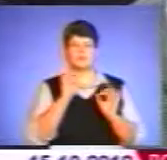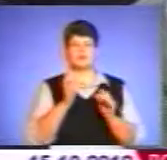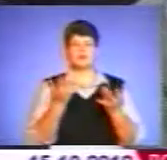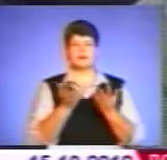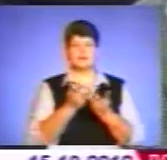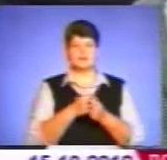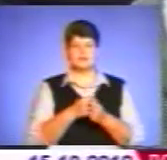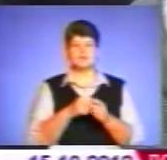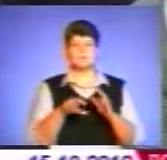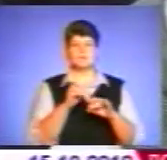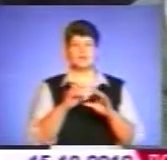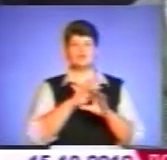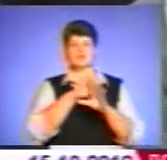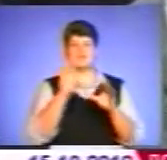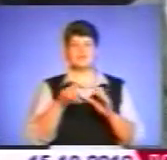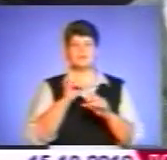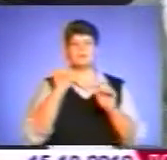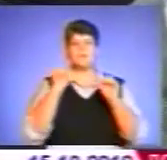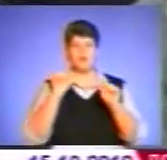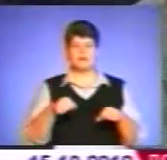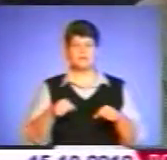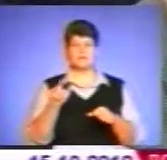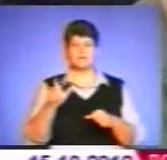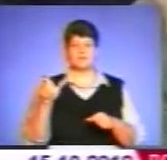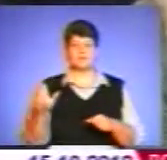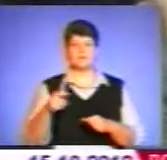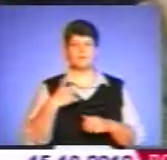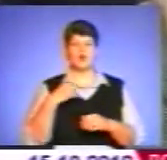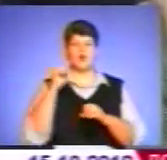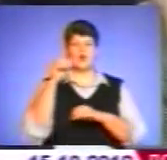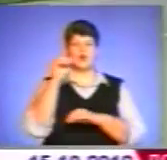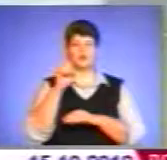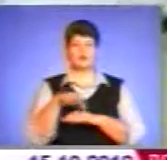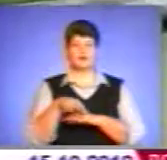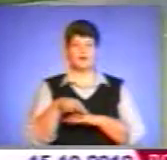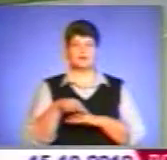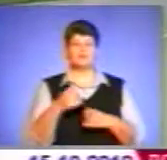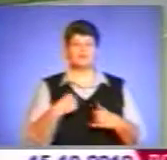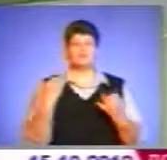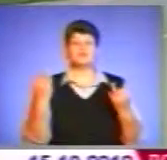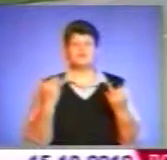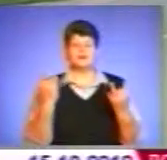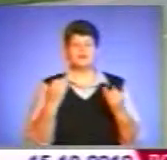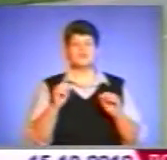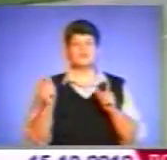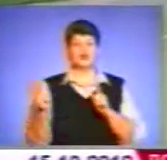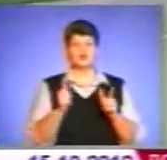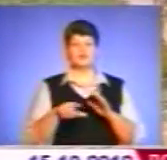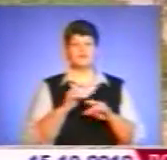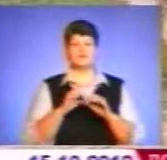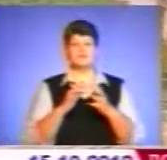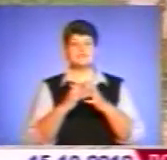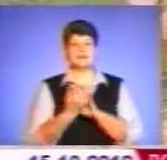щоб всі виборці могли проголосувати. Це ще плюс 2% до загальної кількості виборців. Ми поцікавилися, чи готові до виборів у